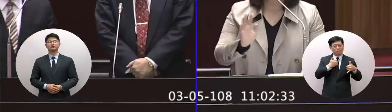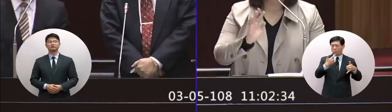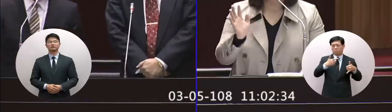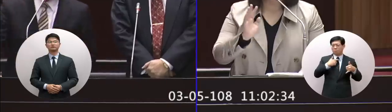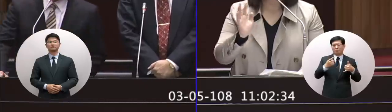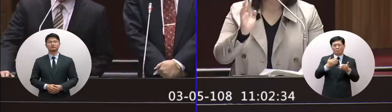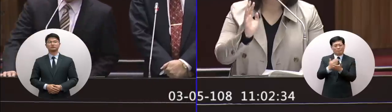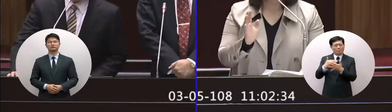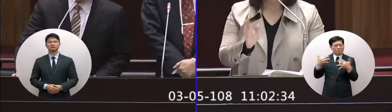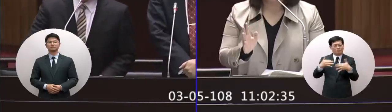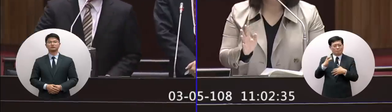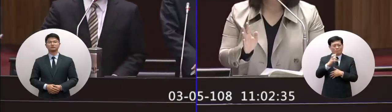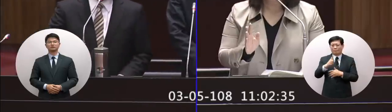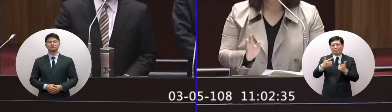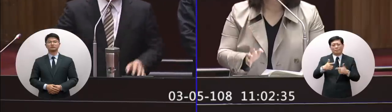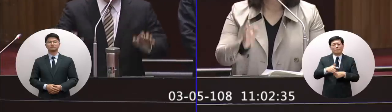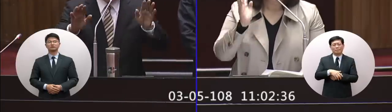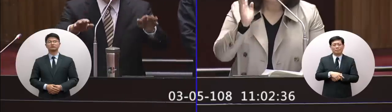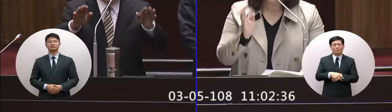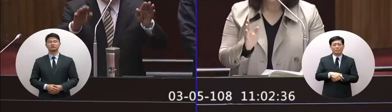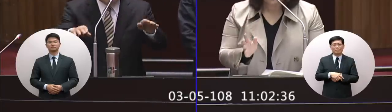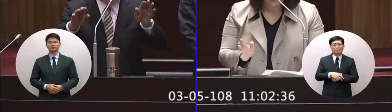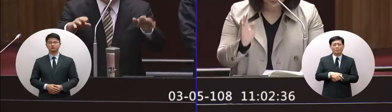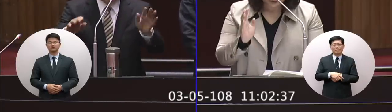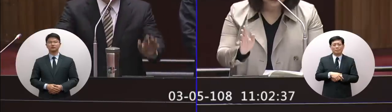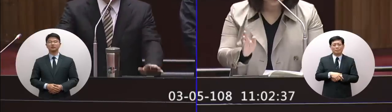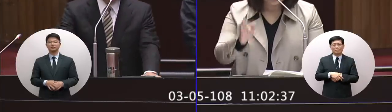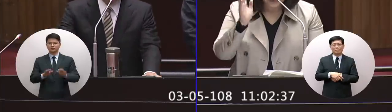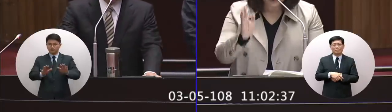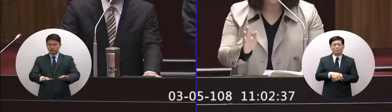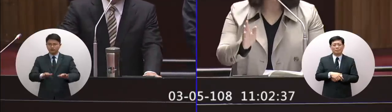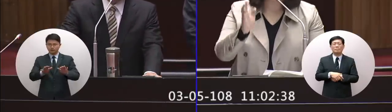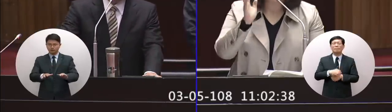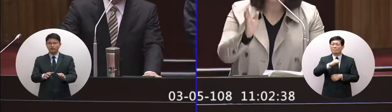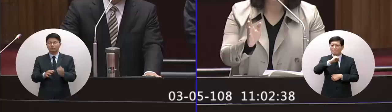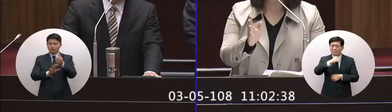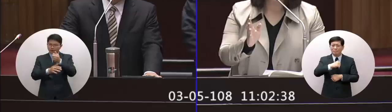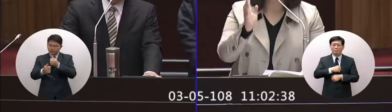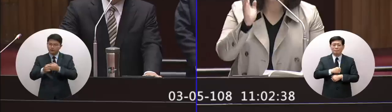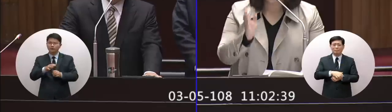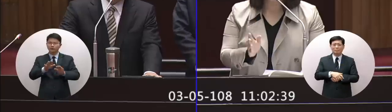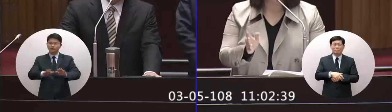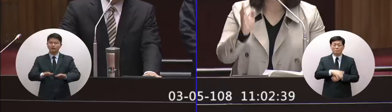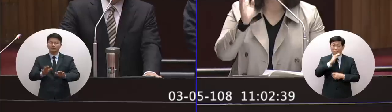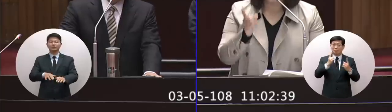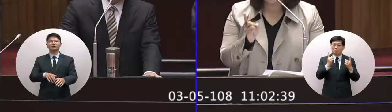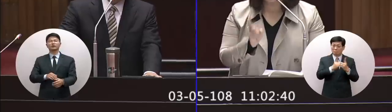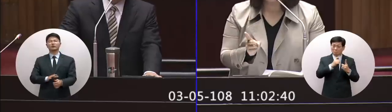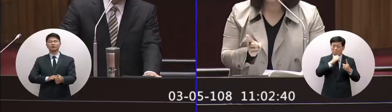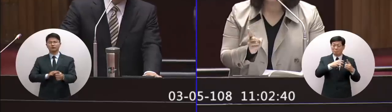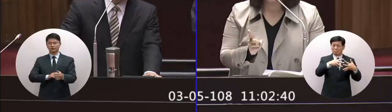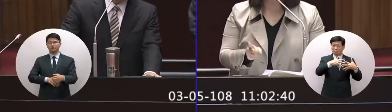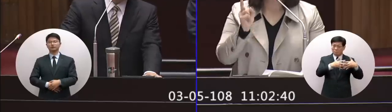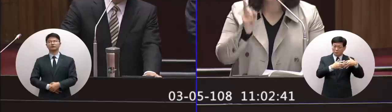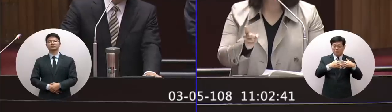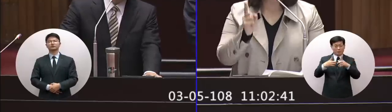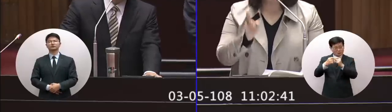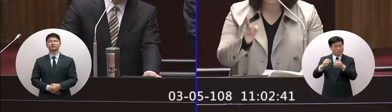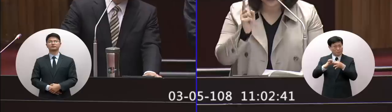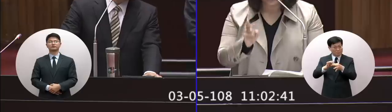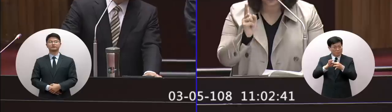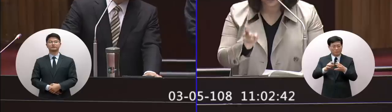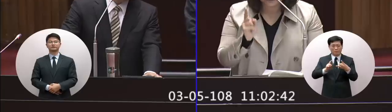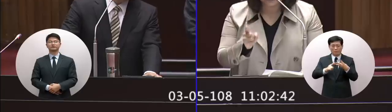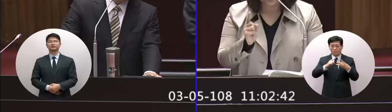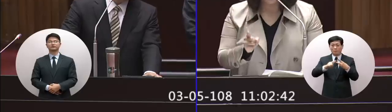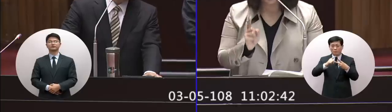面对问题解决问题的办法。 好，康大， 台湾不是台湾，不管是对于美日关系也好，或者